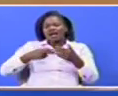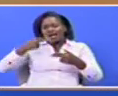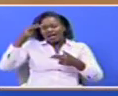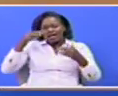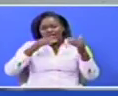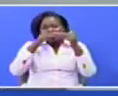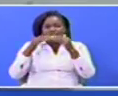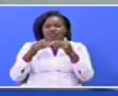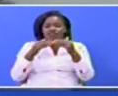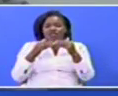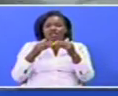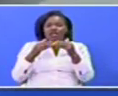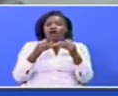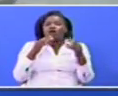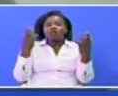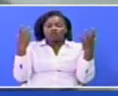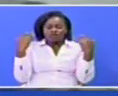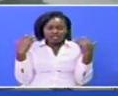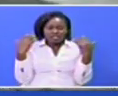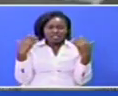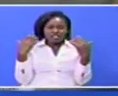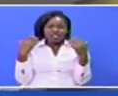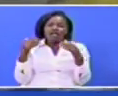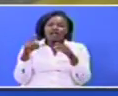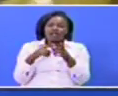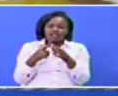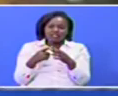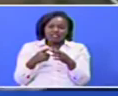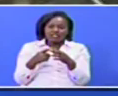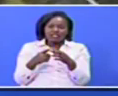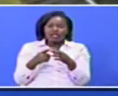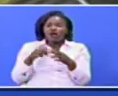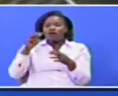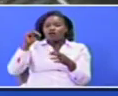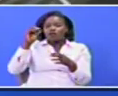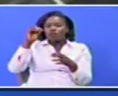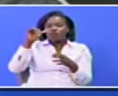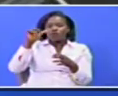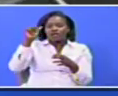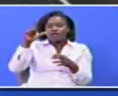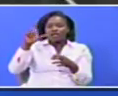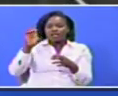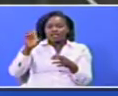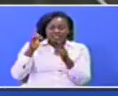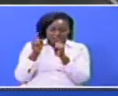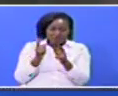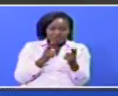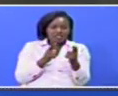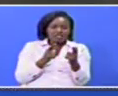milimita 38.4 ya mvua, ikifuatwa na mji wa Moyale katika kaunti ya Mandera ikiwa na